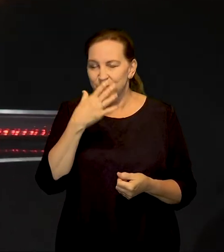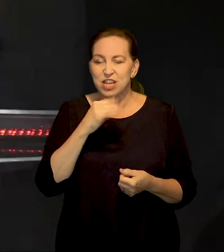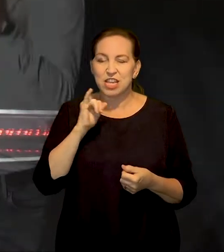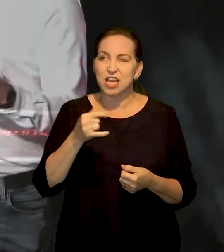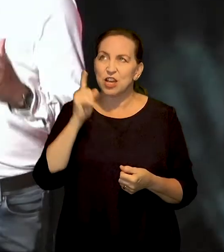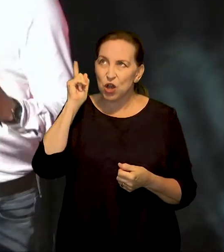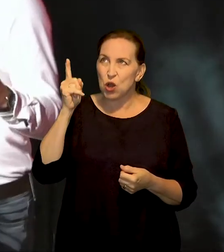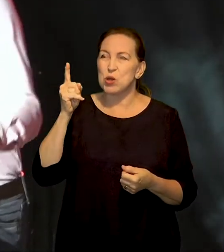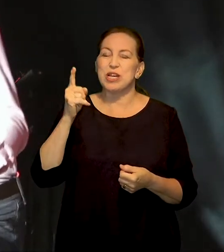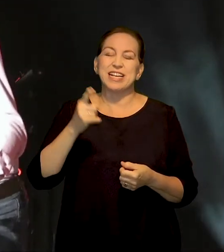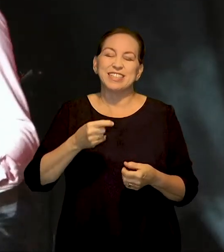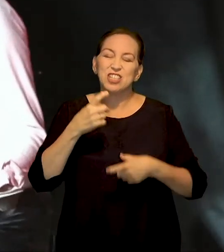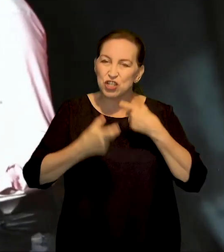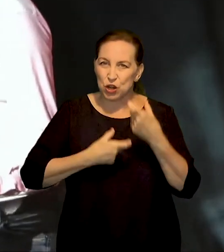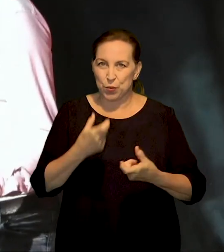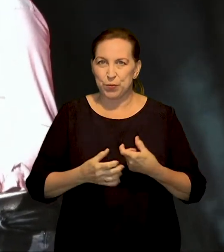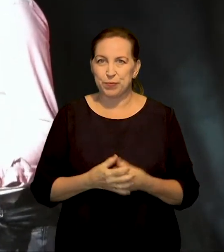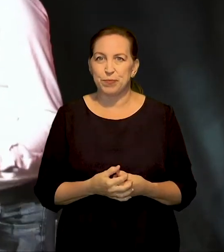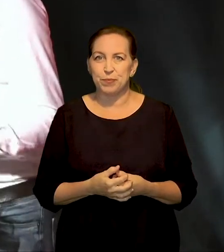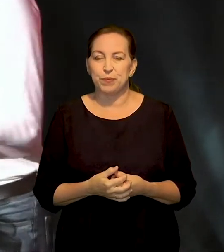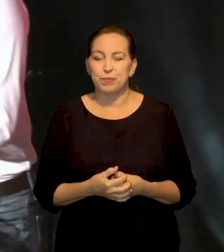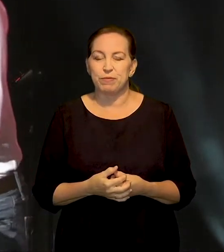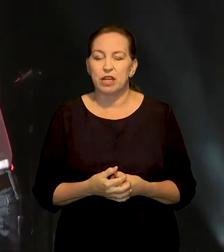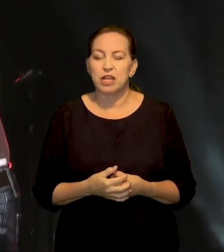którzy pracowali cały dzień.